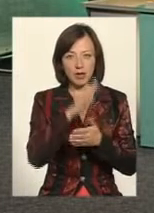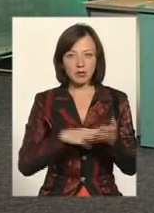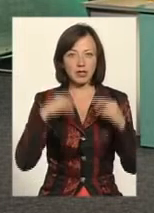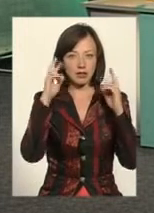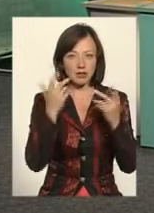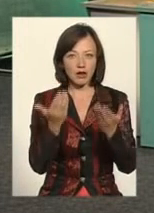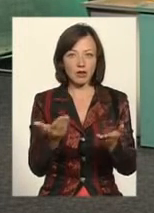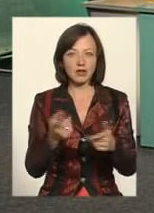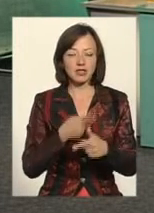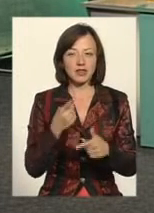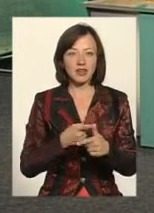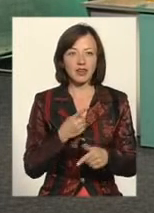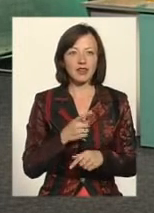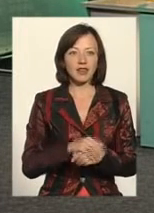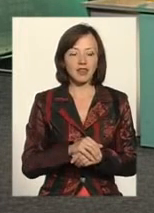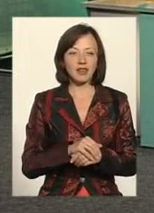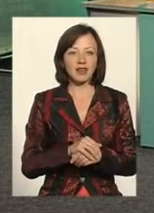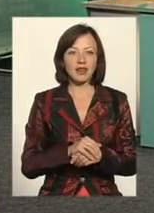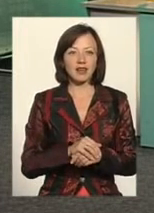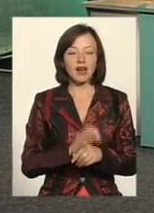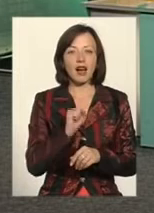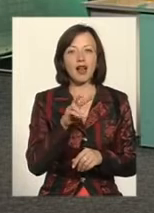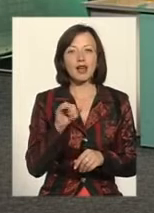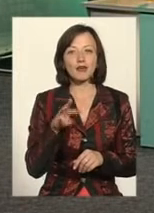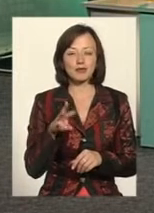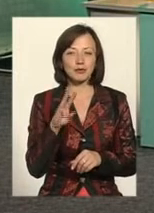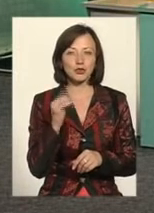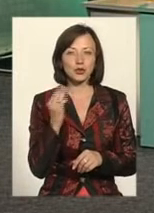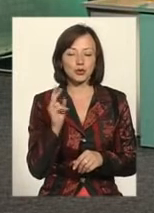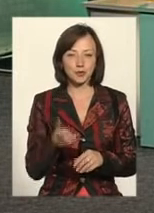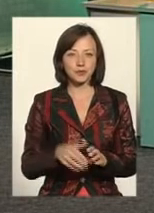його. Так. Олег Володимирович Міщук, голова Ради Майдану, будь ласка.